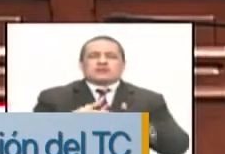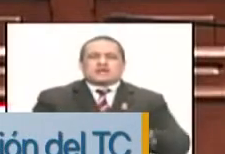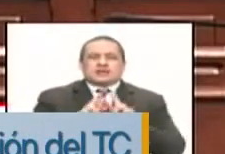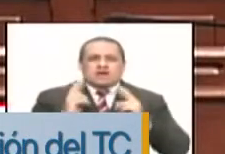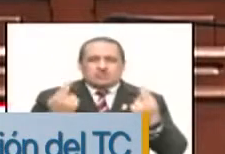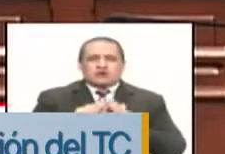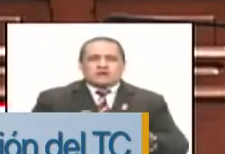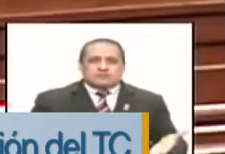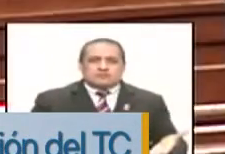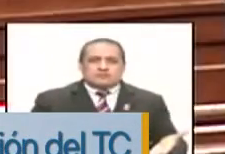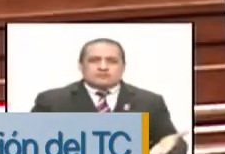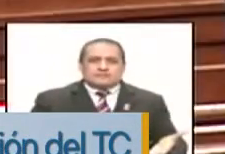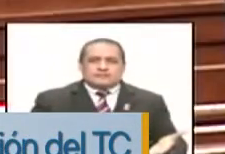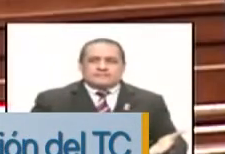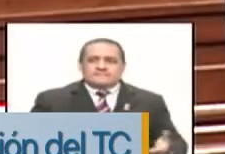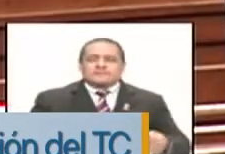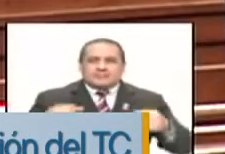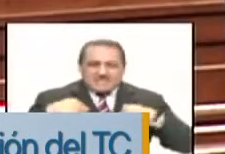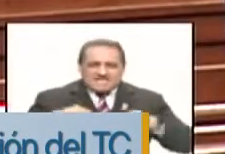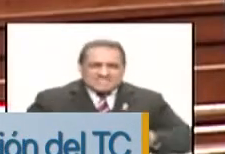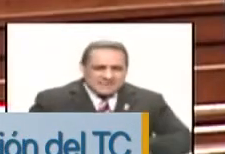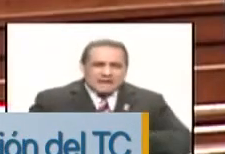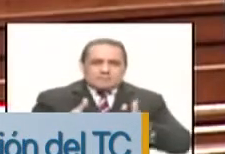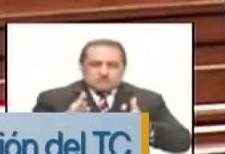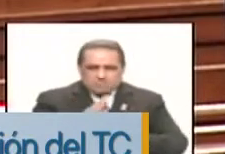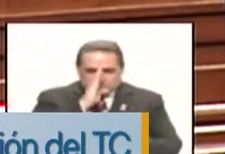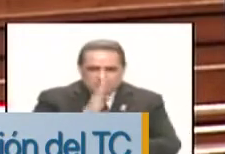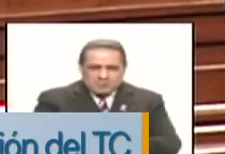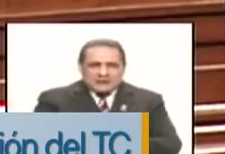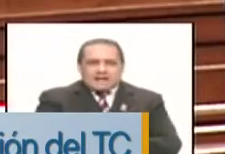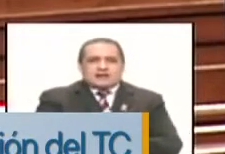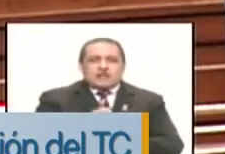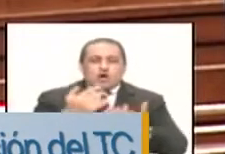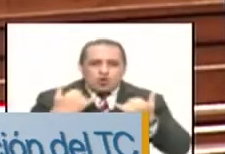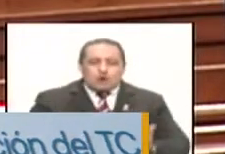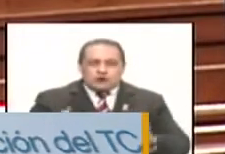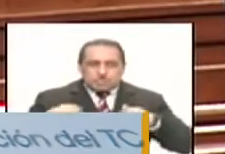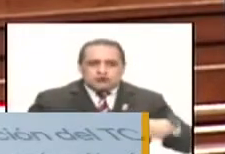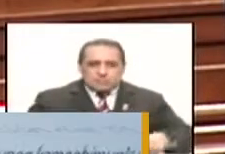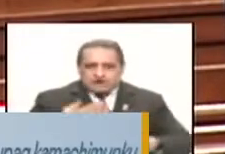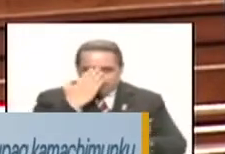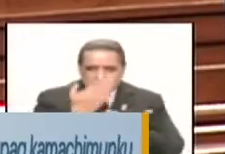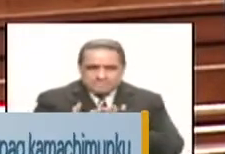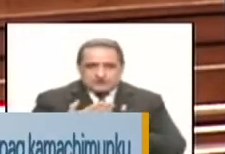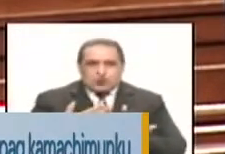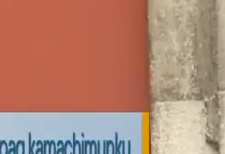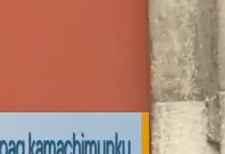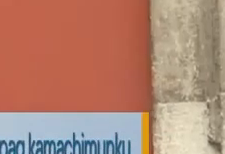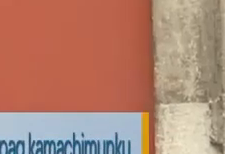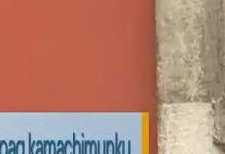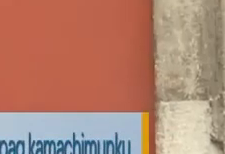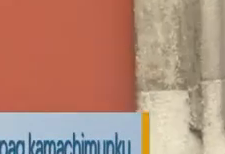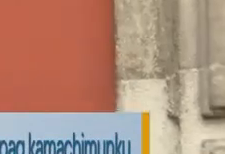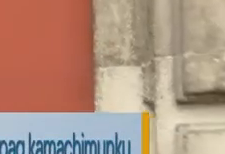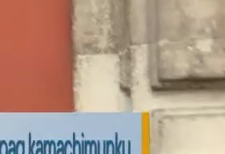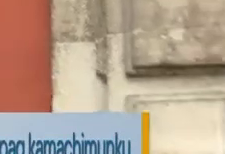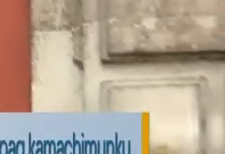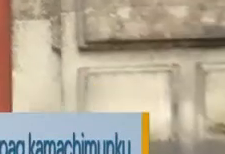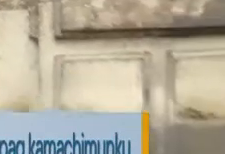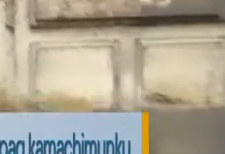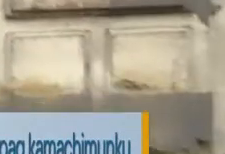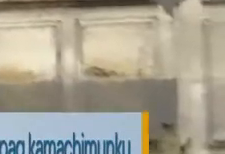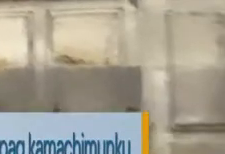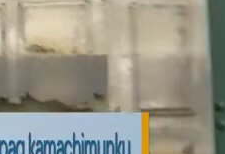ni ikusha, kimsapata juzgado constitucional transitorio de Lima, kamachikunata. Paikuna, ni ikushaku,